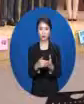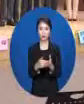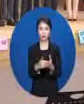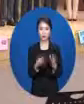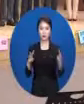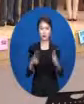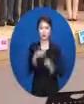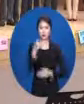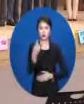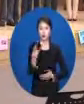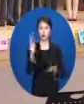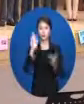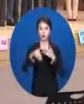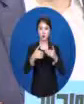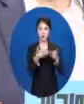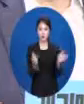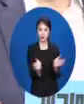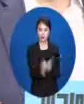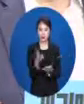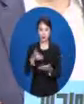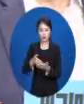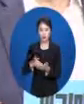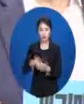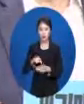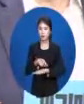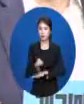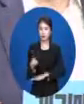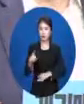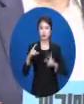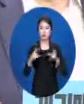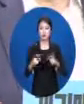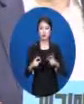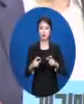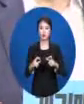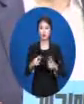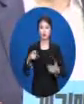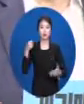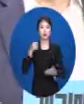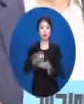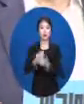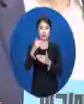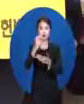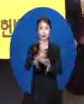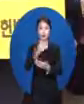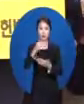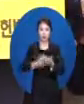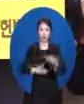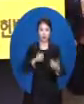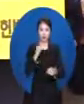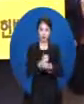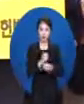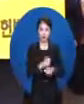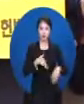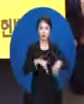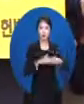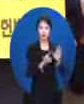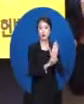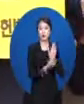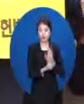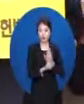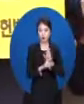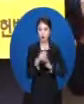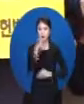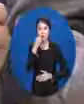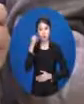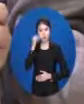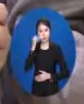범시민협의회는 앞으로 당리 당략과 정파를 초월해 선거구 획정안을 마련하고 거리 캠페인과 온 오프라인 서명운동